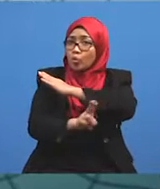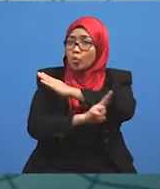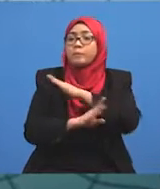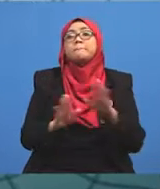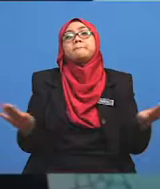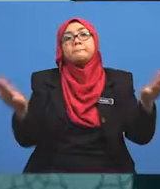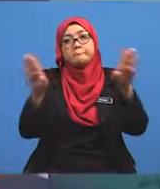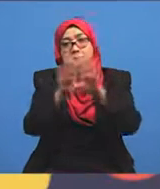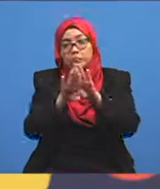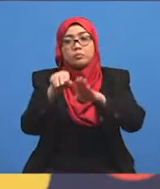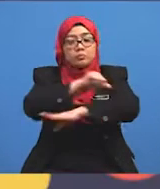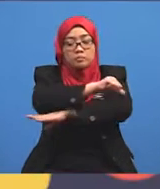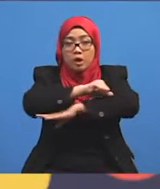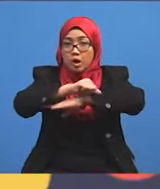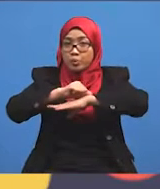aurat.